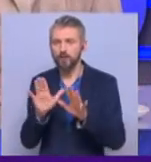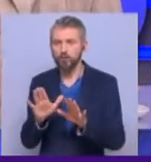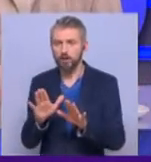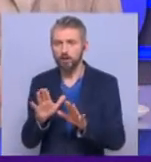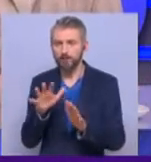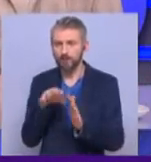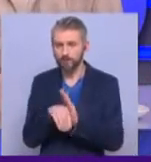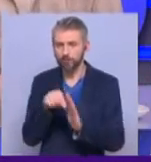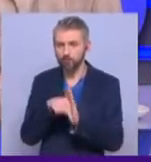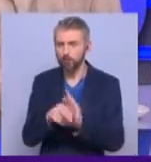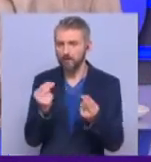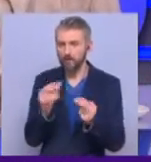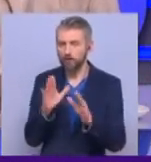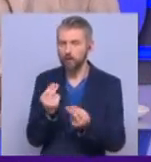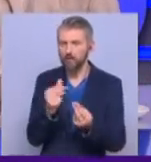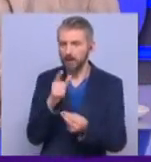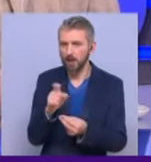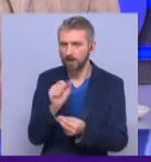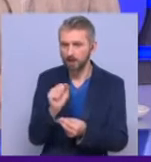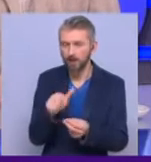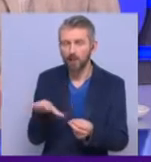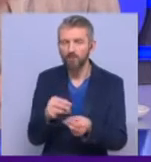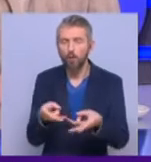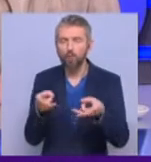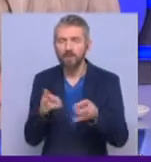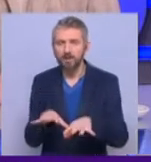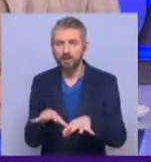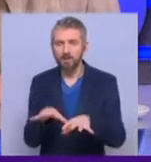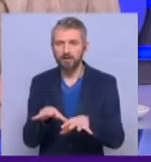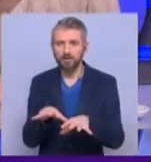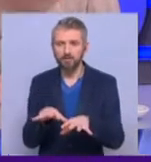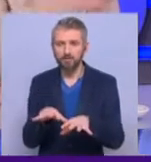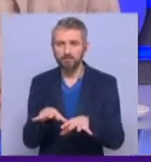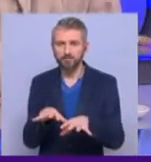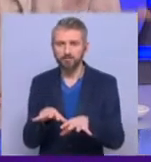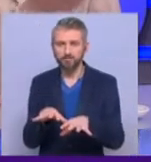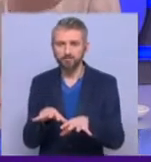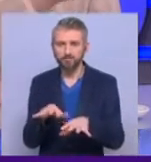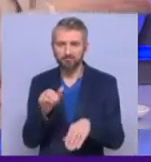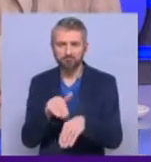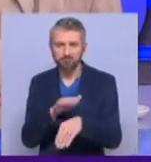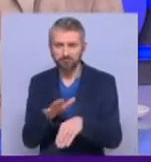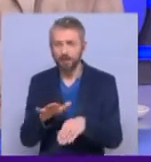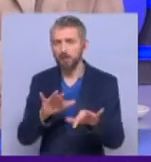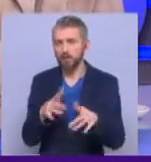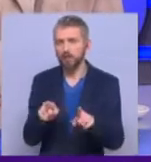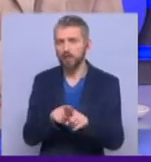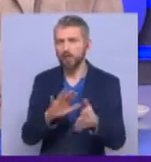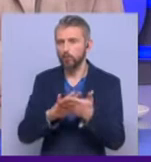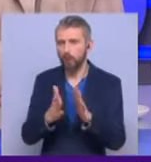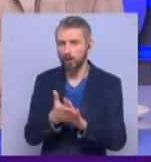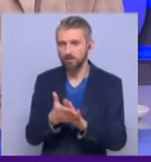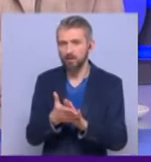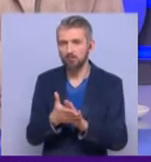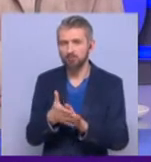в структурі тарифа, тільки ціна газу, а все остальные как бы курят в стороне. Вот. Ну вот происходит такая ситуация. Текучка